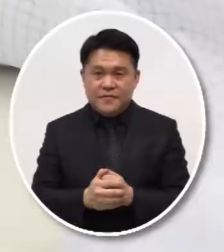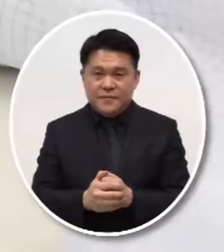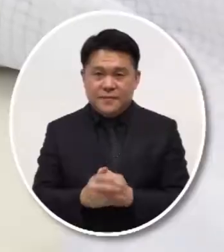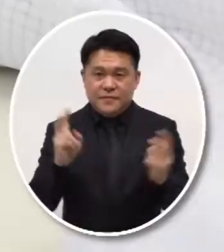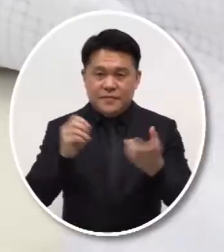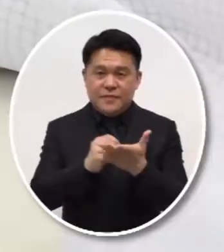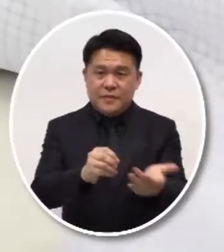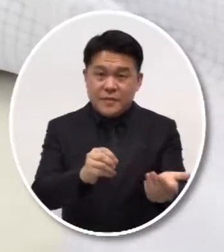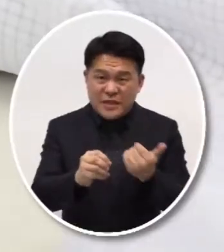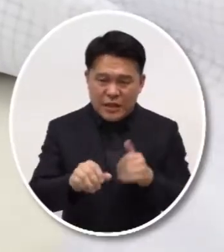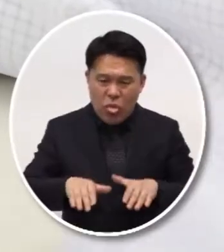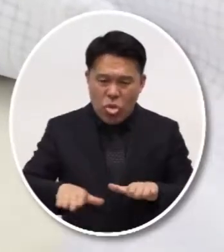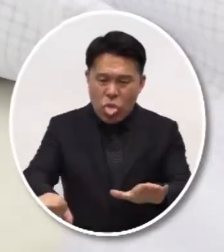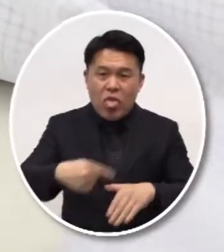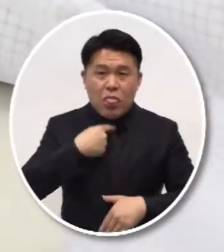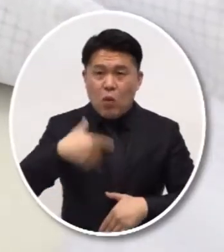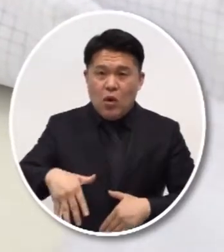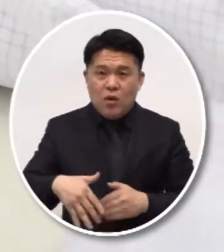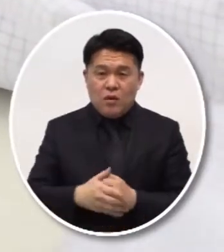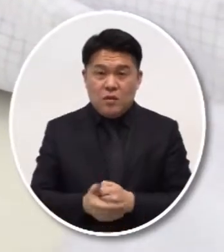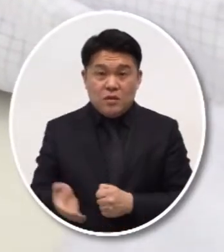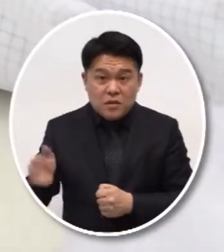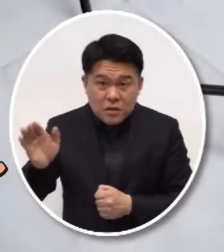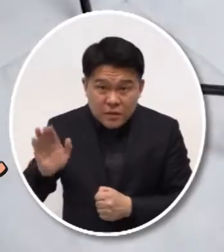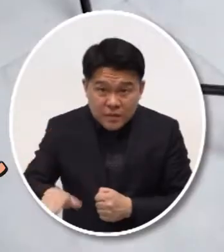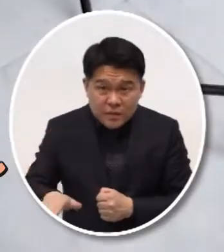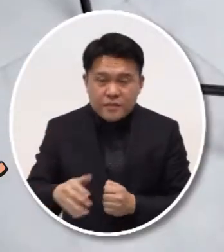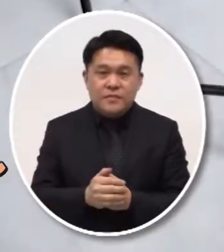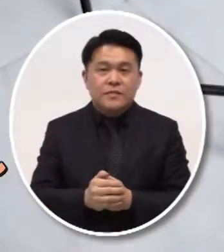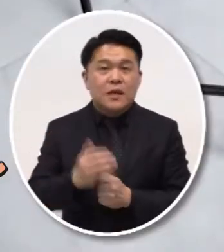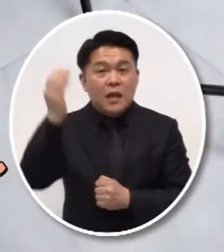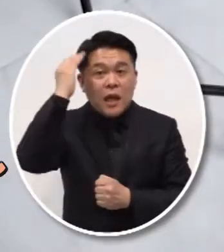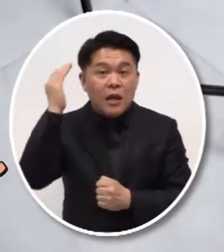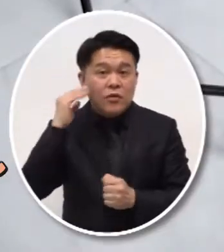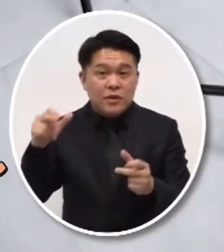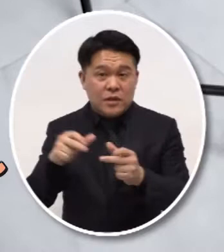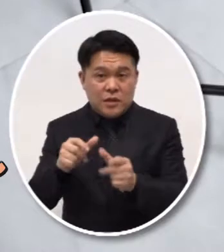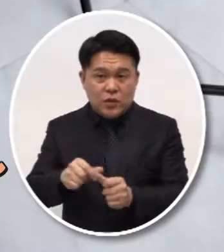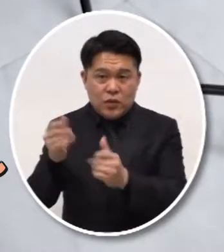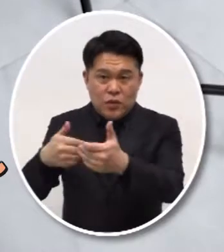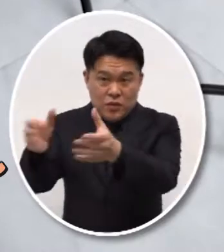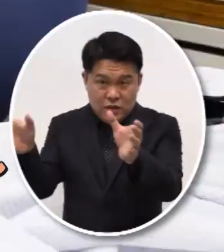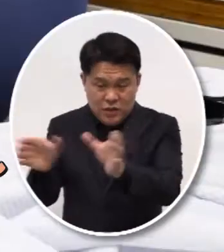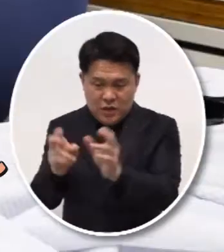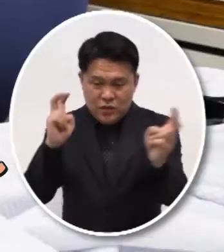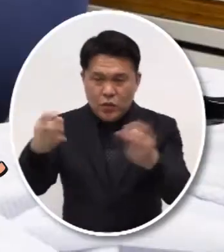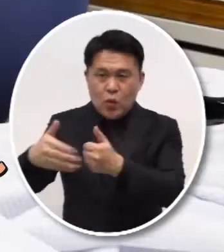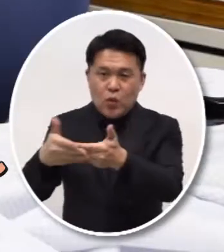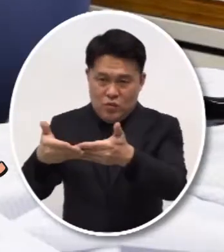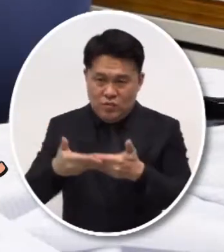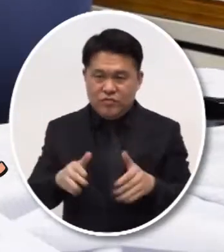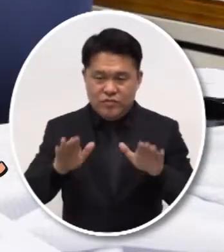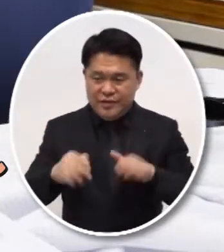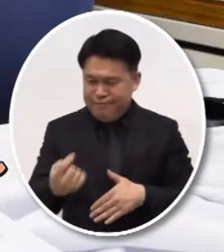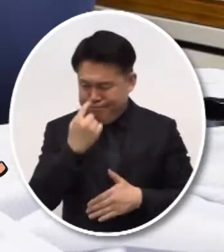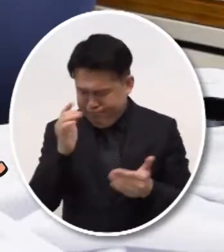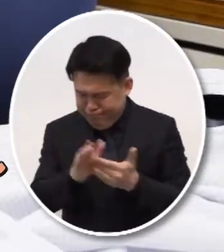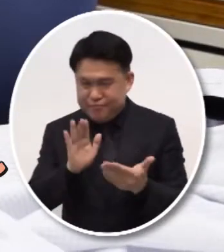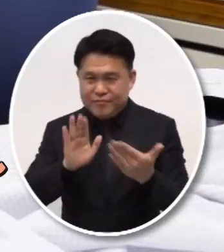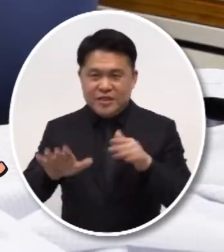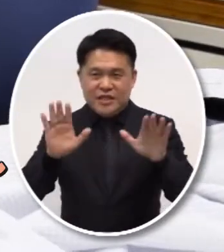입사 전까지는 재봉틀을 만져본 적도 없었지만 한국장애인 고용공단과 회사의 지원으로 교육을